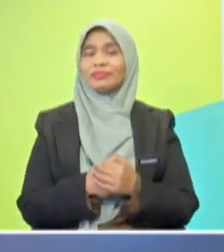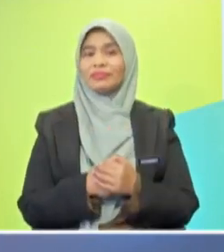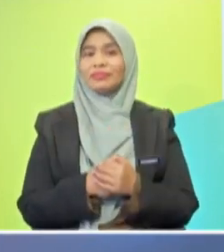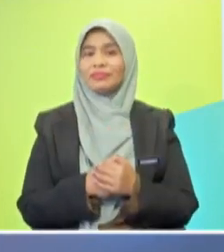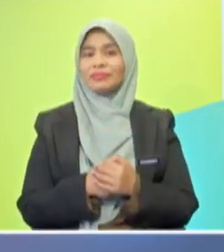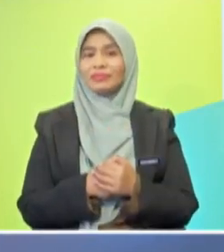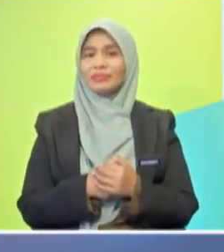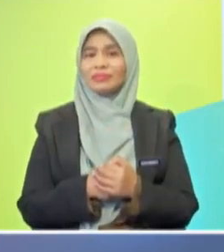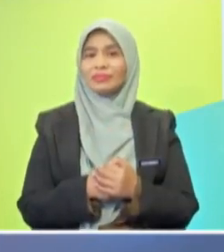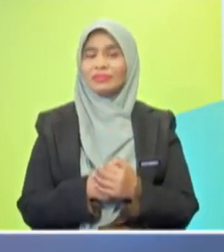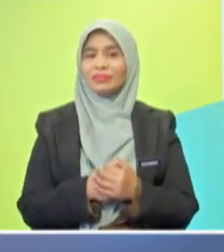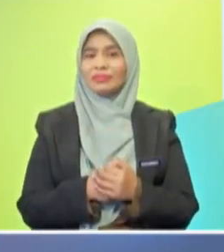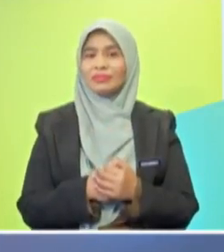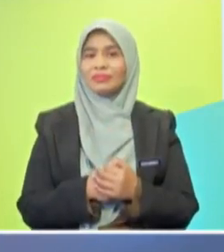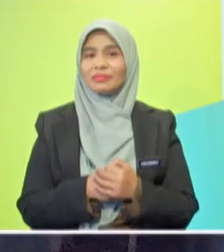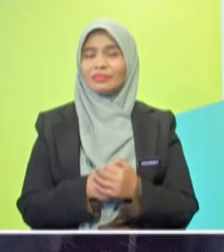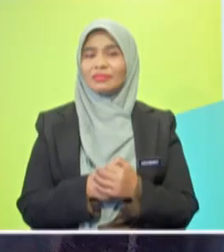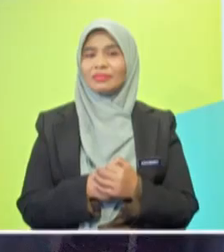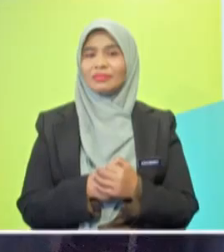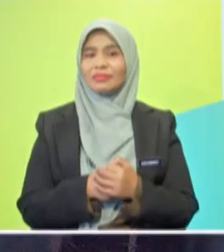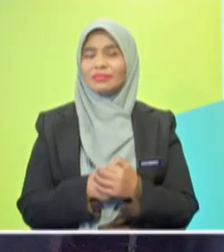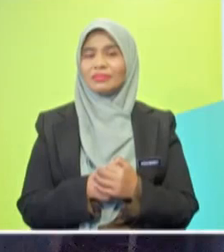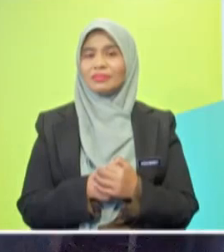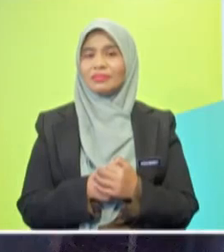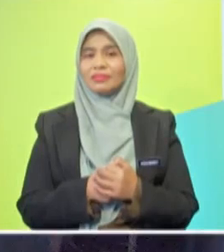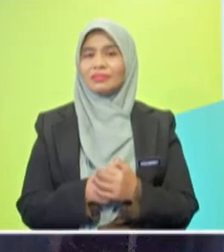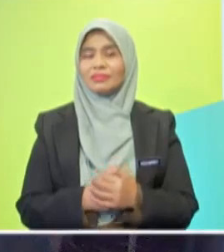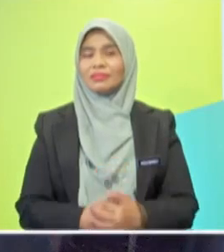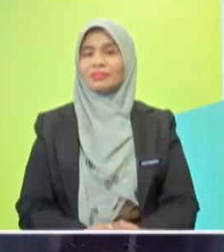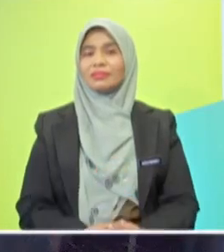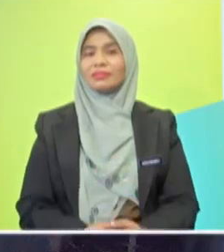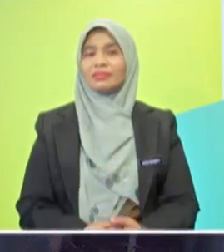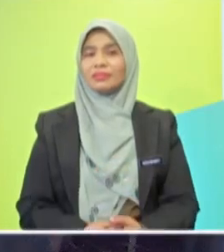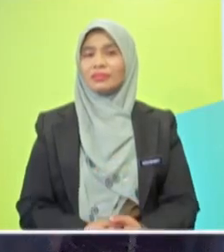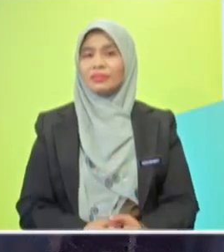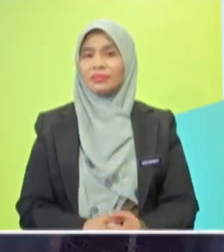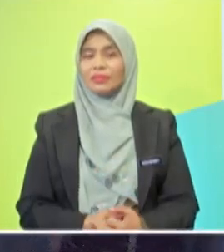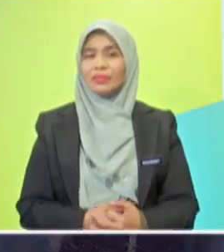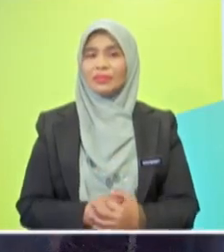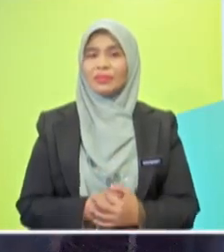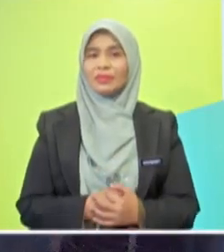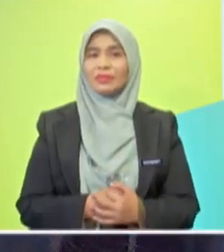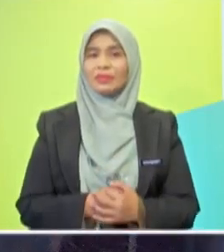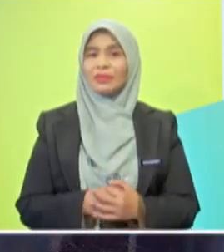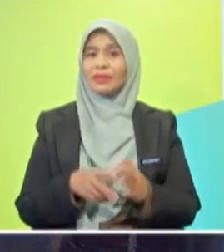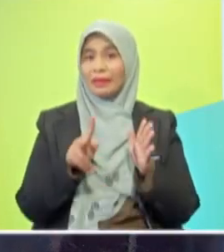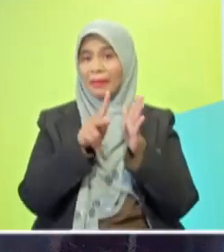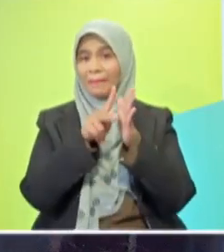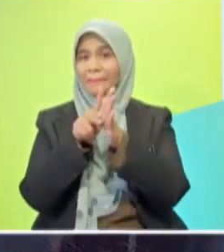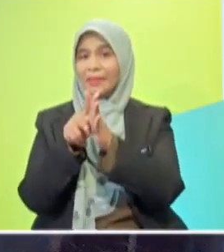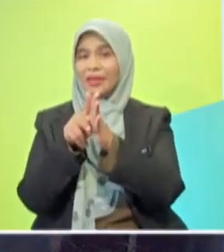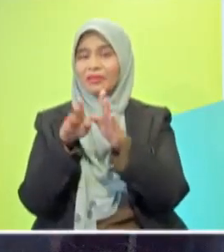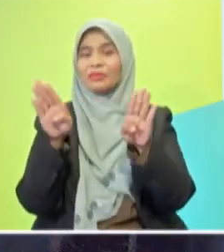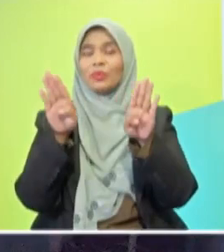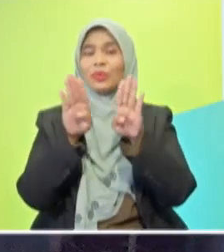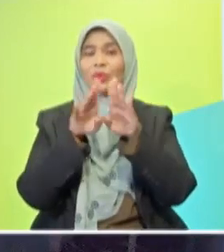dia. Sebab tadi Hani tentang baru masuk, Ustazah. Dan tentang brosur dan poster menutup aurat, kempen menutup aurat.